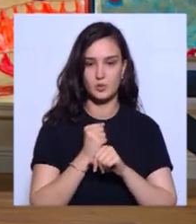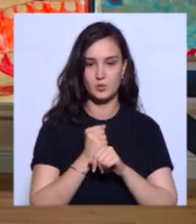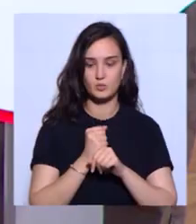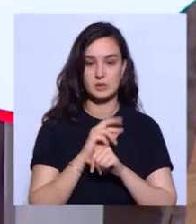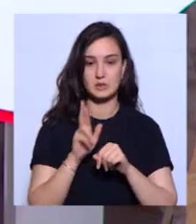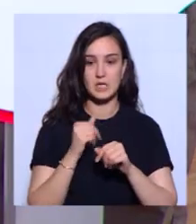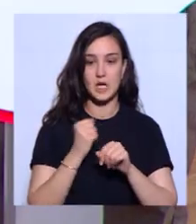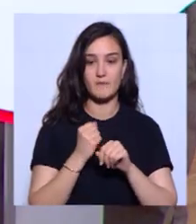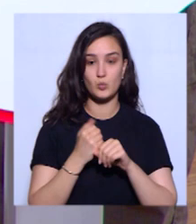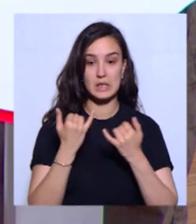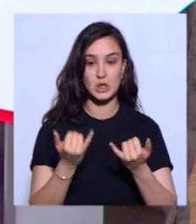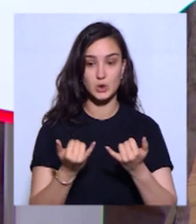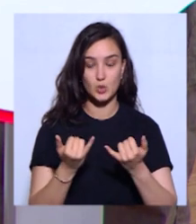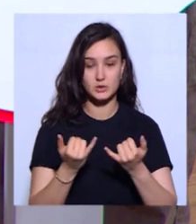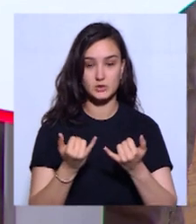თვალი.